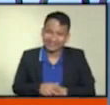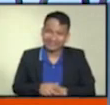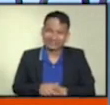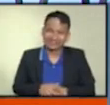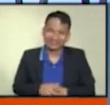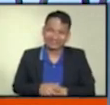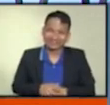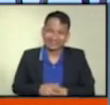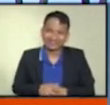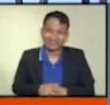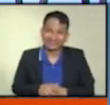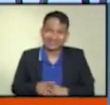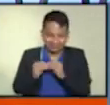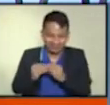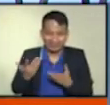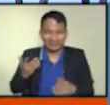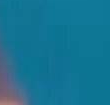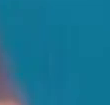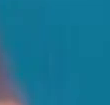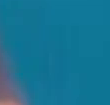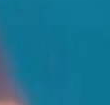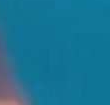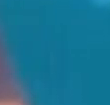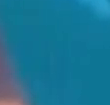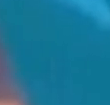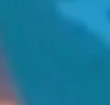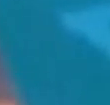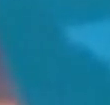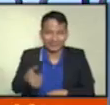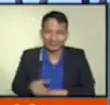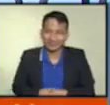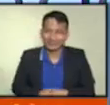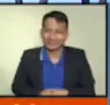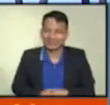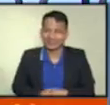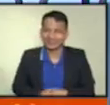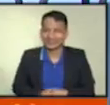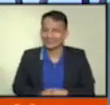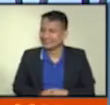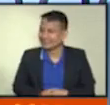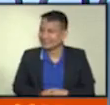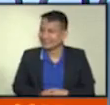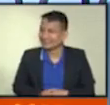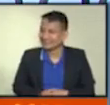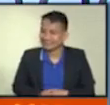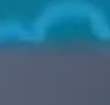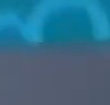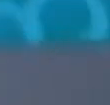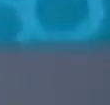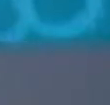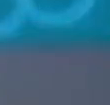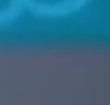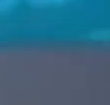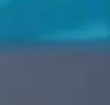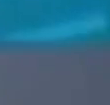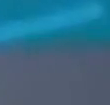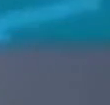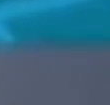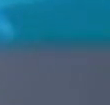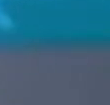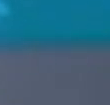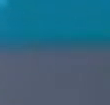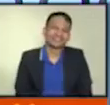Patagal. Bakit hindi halikan yun? Bakit daga? Paano, sir? Eh, paano makakamumay? Hindi totoo yun. Paano, sir? Ganun,